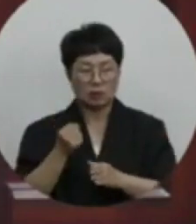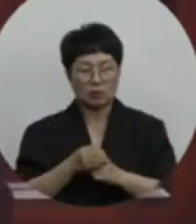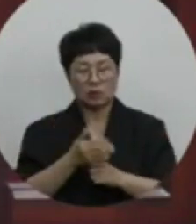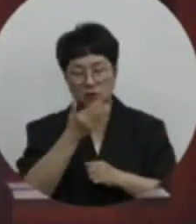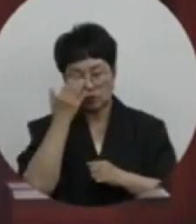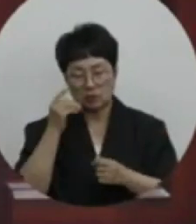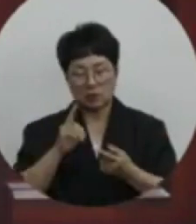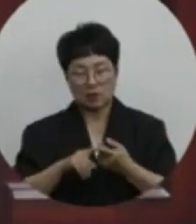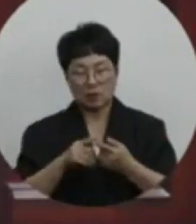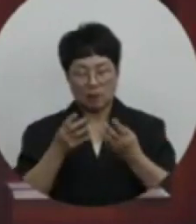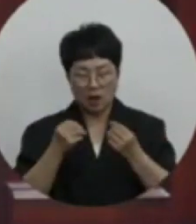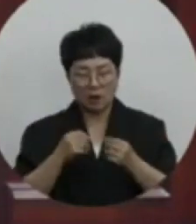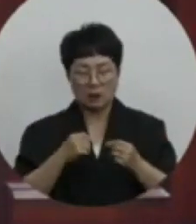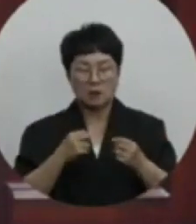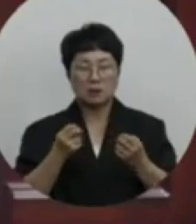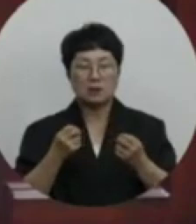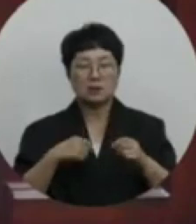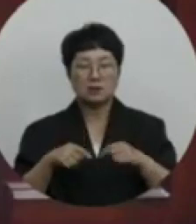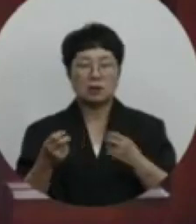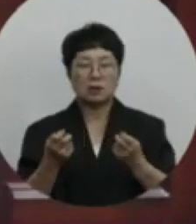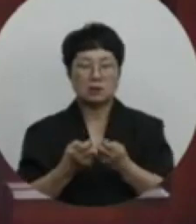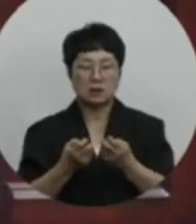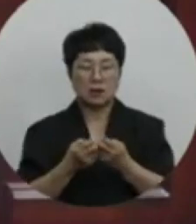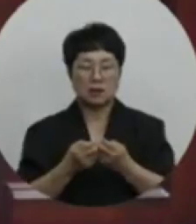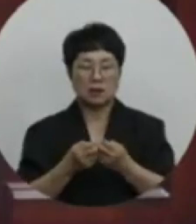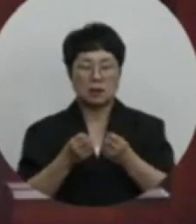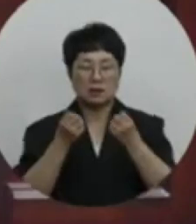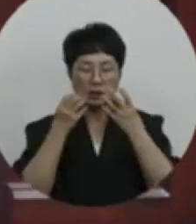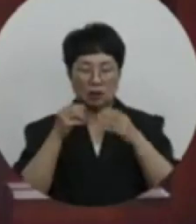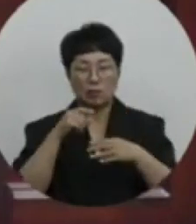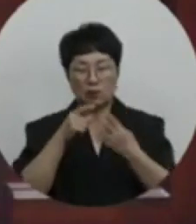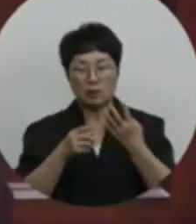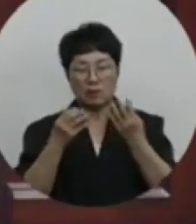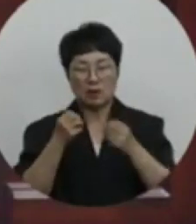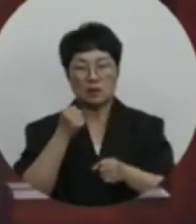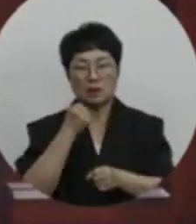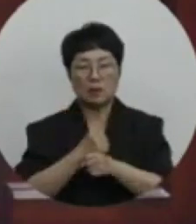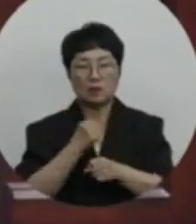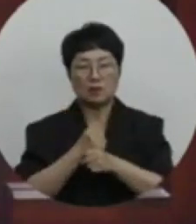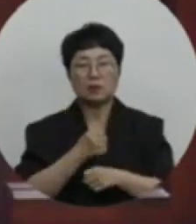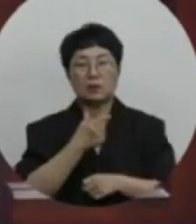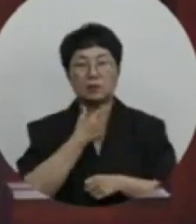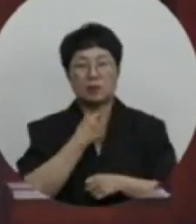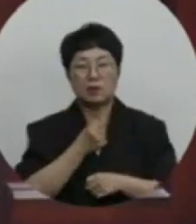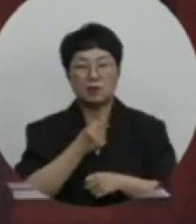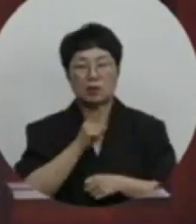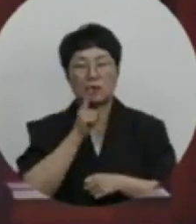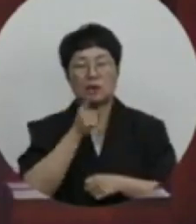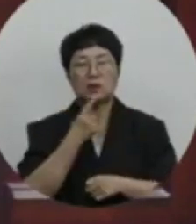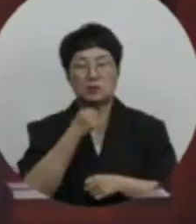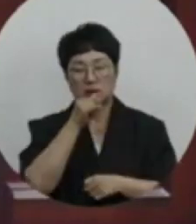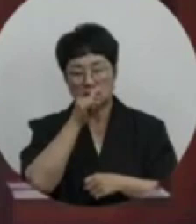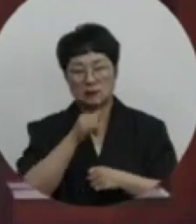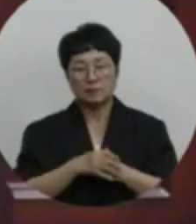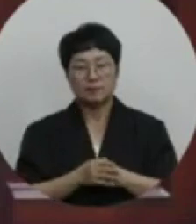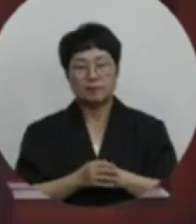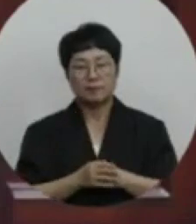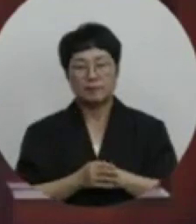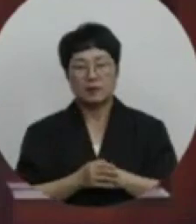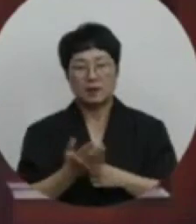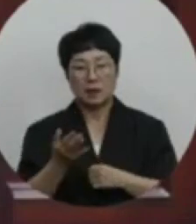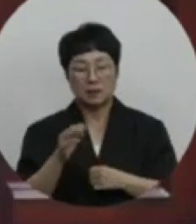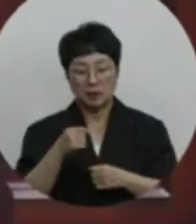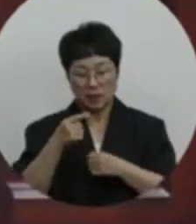청년에 관해 많은 정책, 신박한 프로그램들이 많이 개발되었으면 좋겠다고 언급한 적이 있습니다.